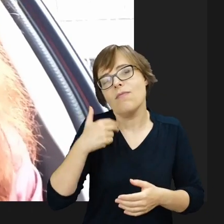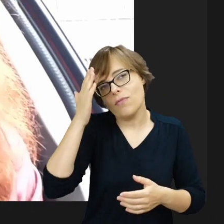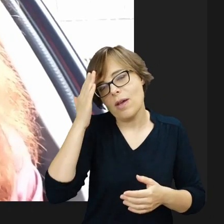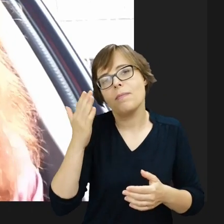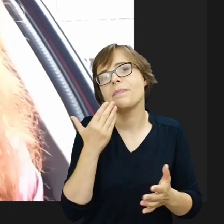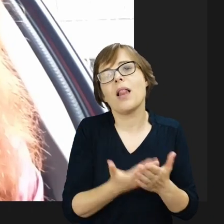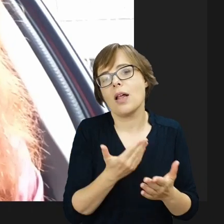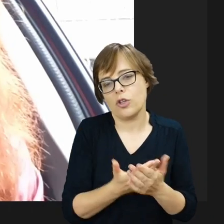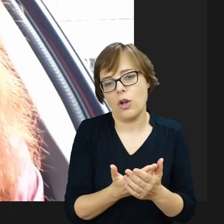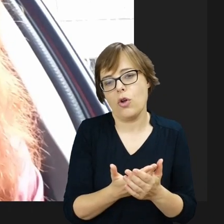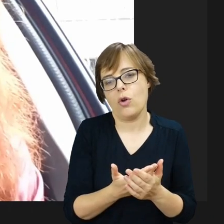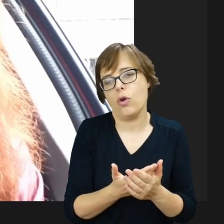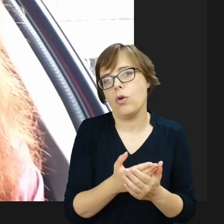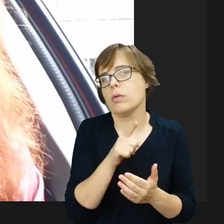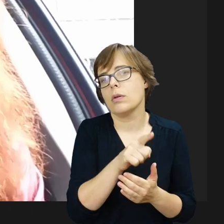możliwości